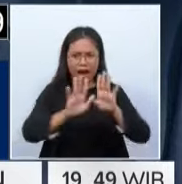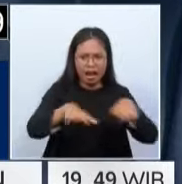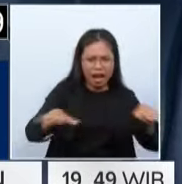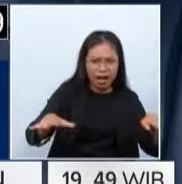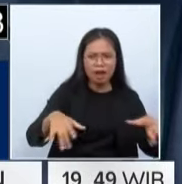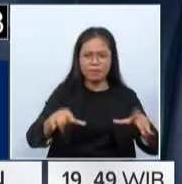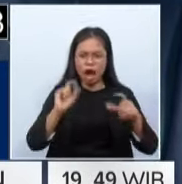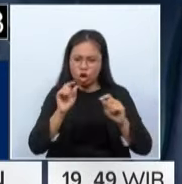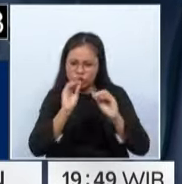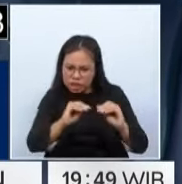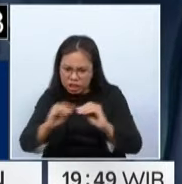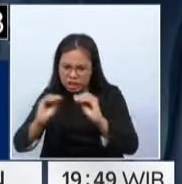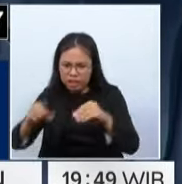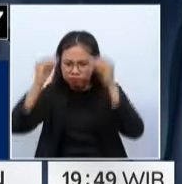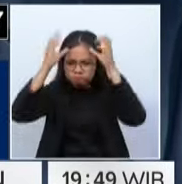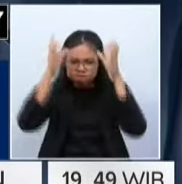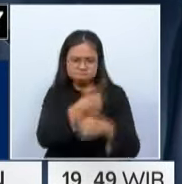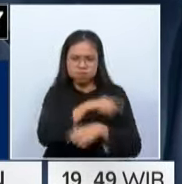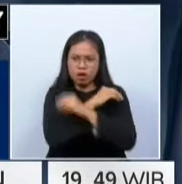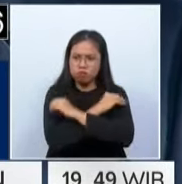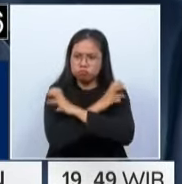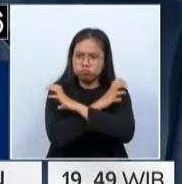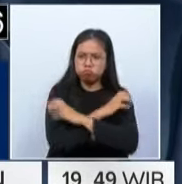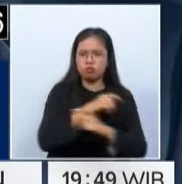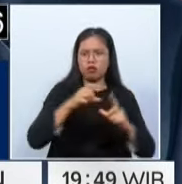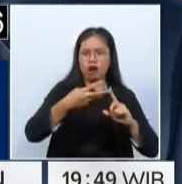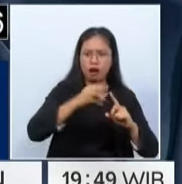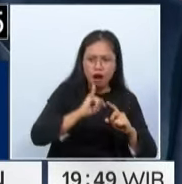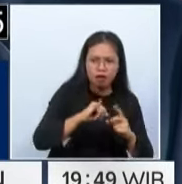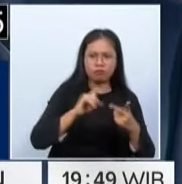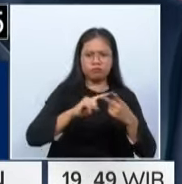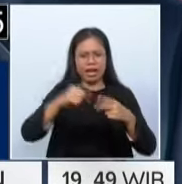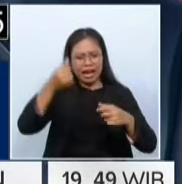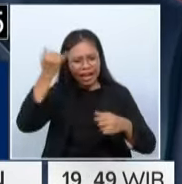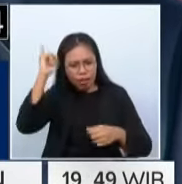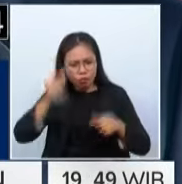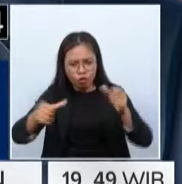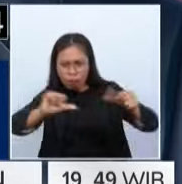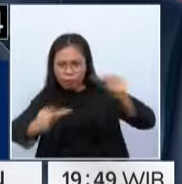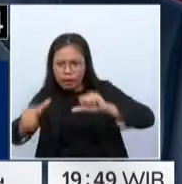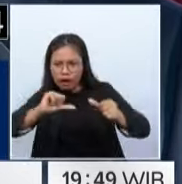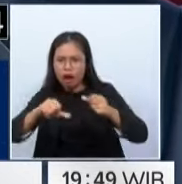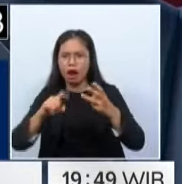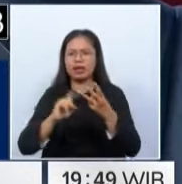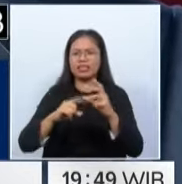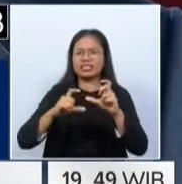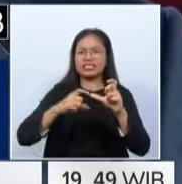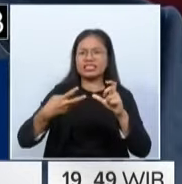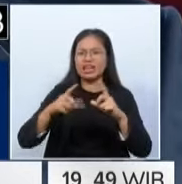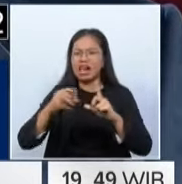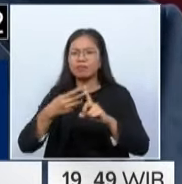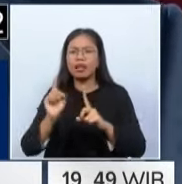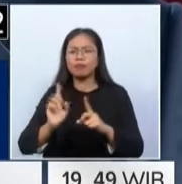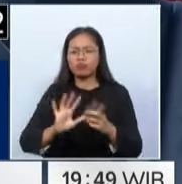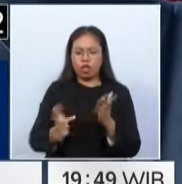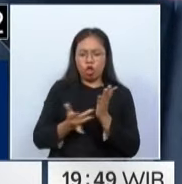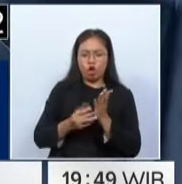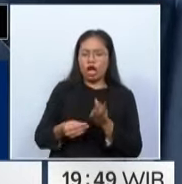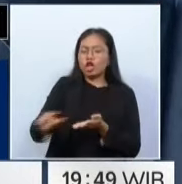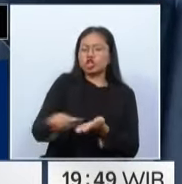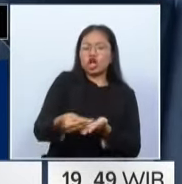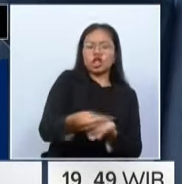menguasai artificial intelligence untuk mengesuai cyber bukan barang yang kita beli kita harus